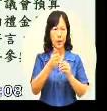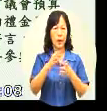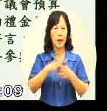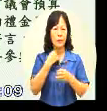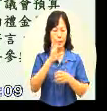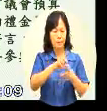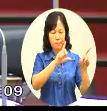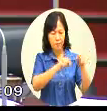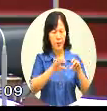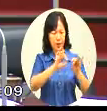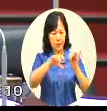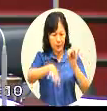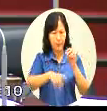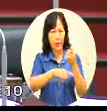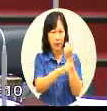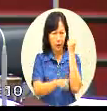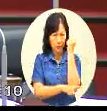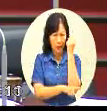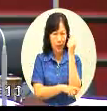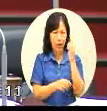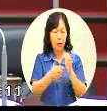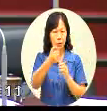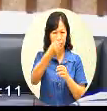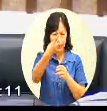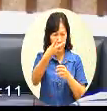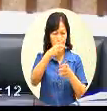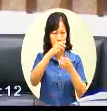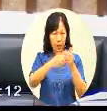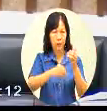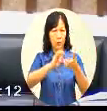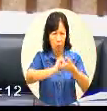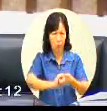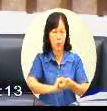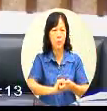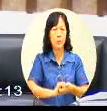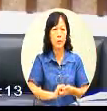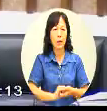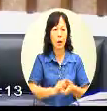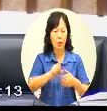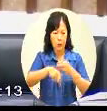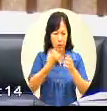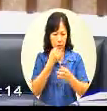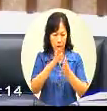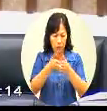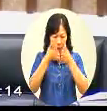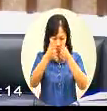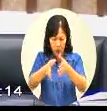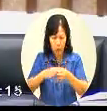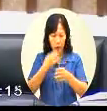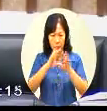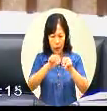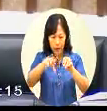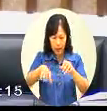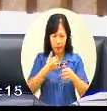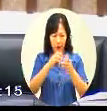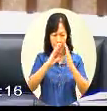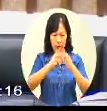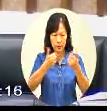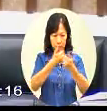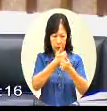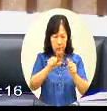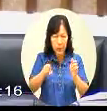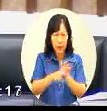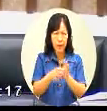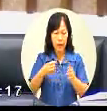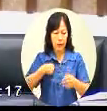守地方制度法52条规定，只领取依地方民意代表费用之